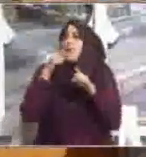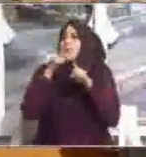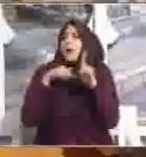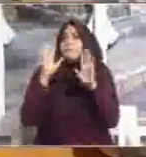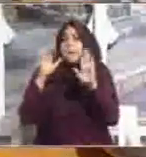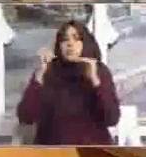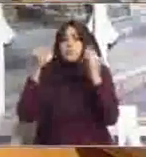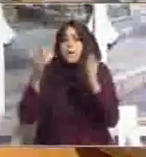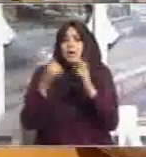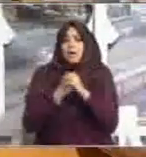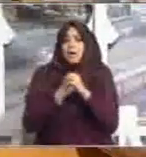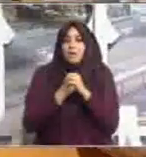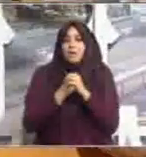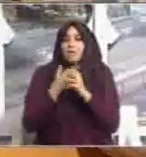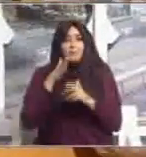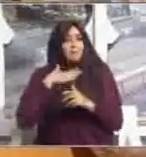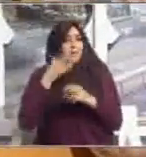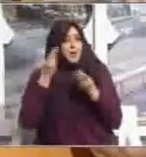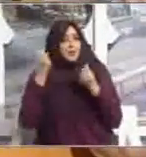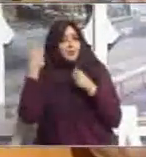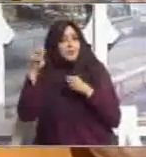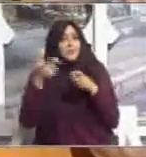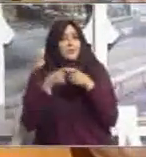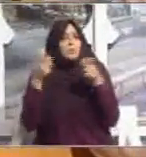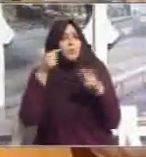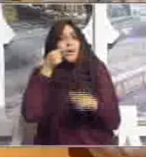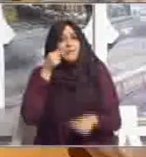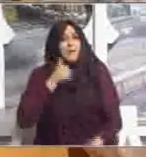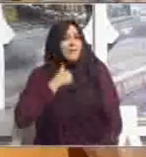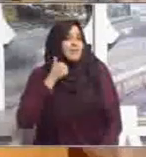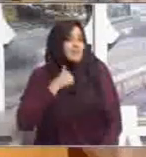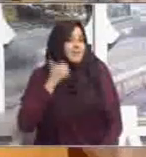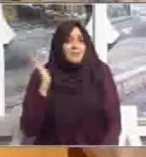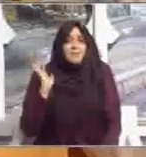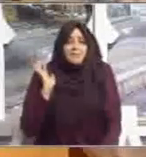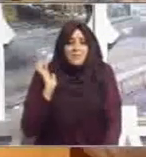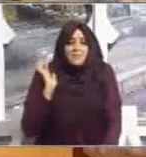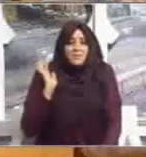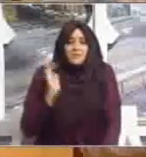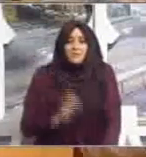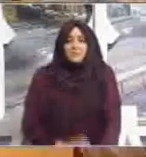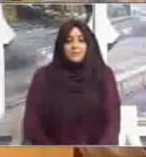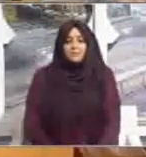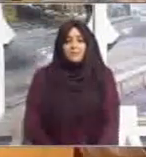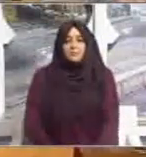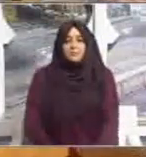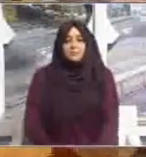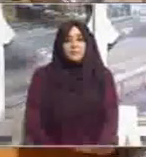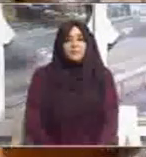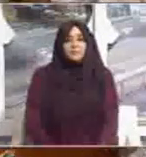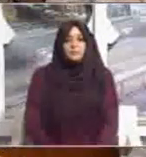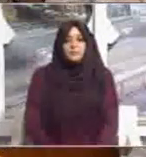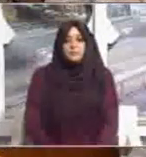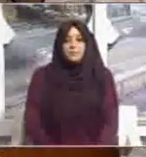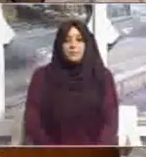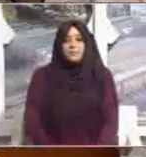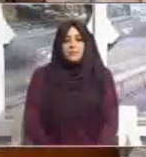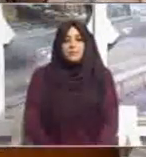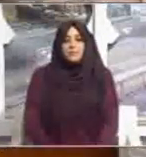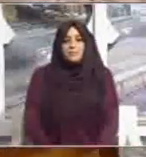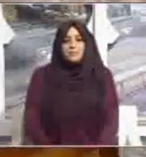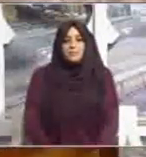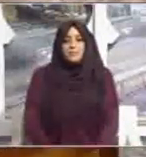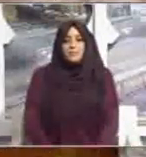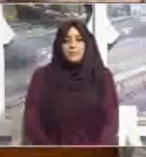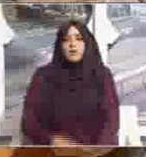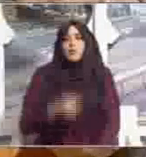نحتاجكش، صاحب الشركه له الحق ان يقول هذا الكلام. صح. لان المال ماله. هل يستفيد من جهدها ام لا؟ لا ما يستفيد، لا هو حر.